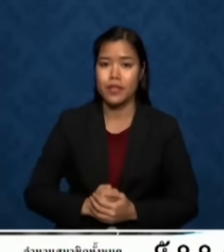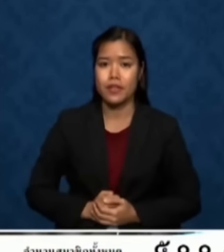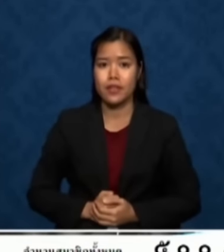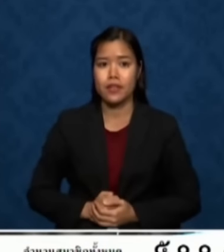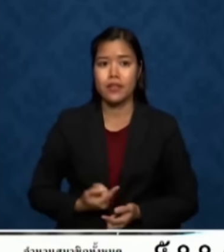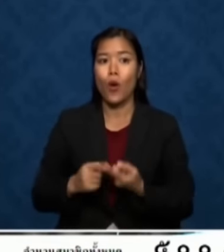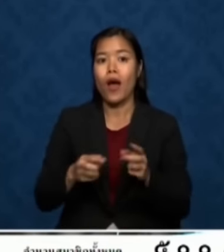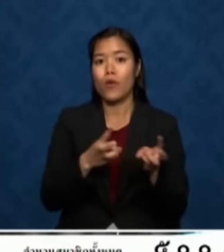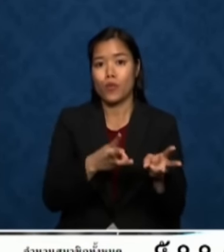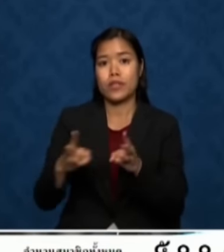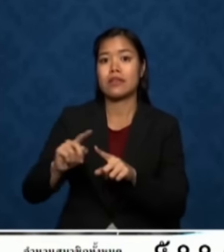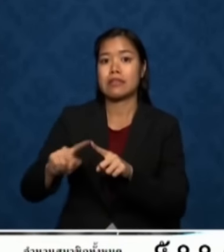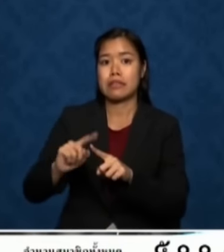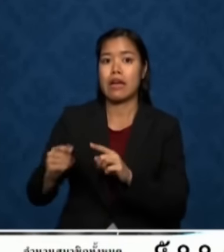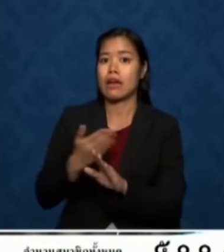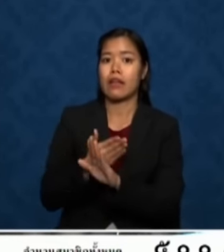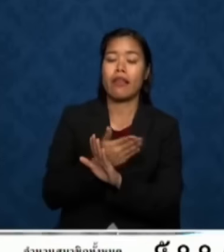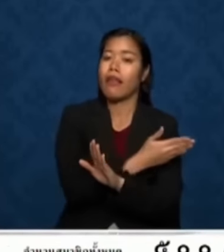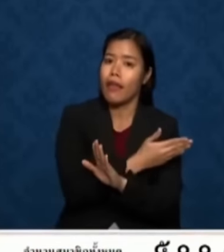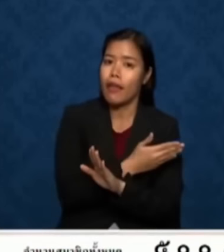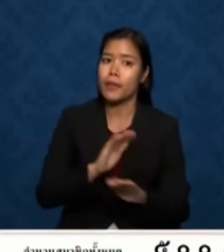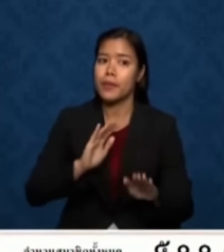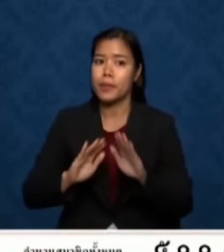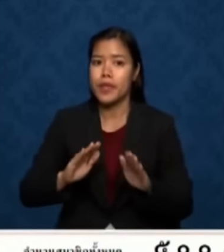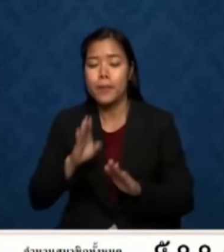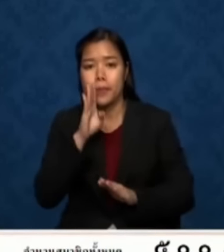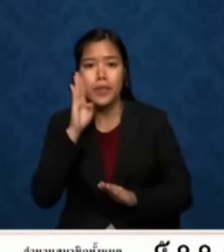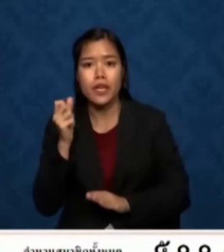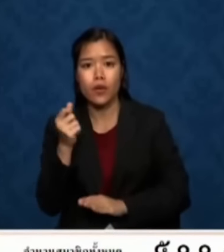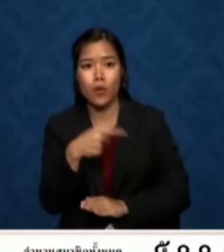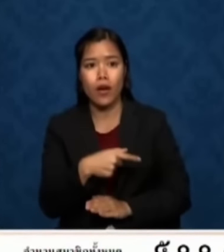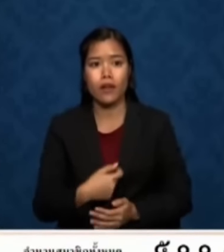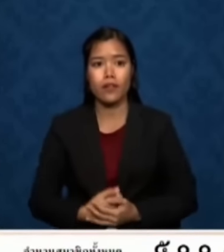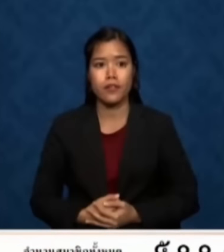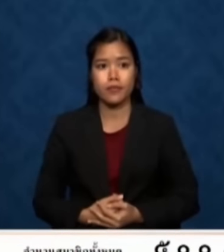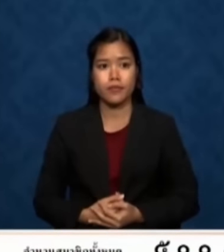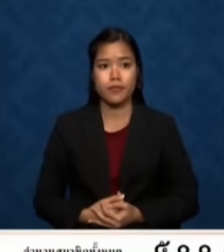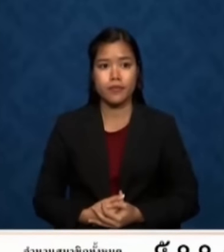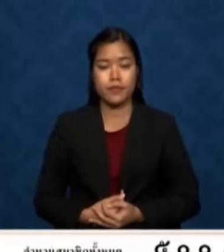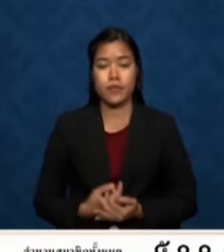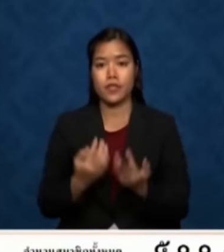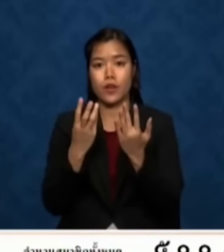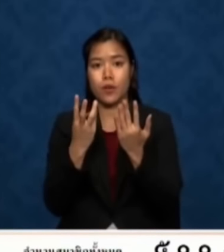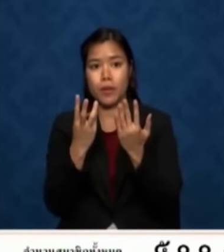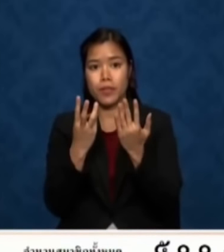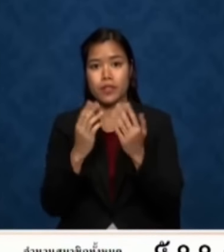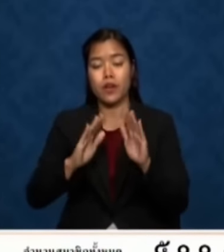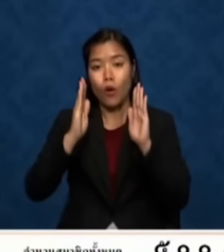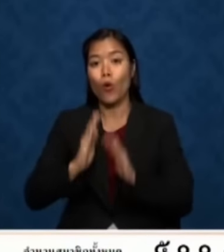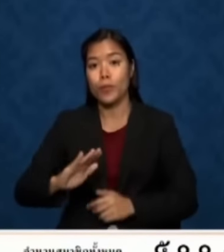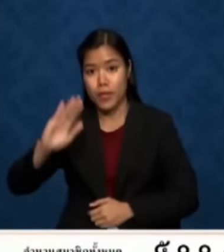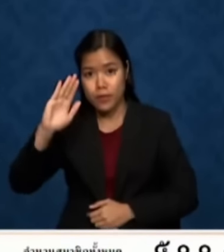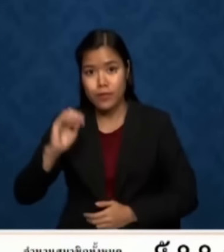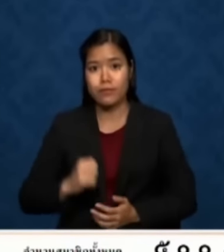บเนียบกว่ารัฐบาลเผด็จการแต่ผลลัพธ์มันไม ่ครับคุณภาคหมดครับรอสักนิดหนึ่งครับมีผู้ประท้วงเชิญครับ